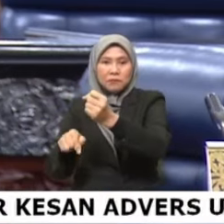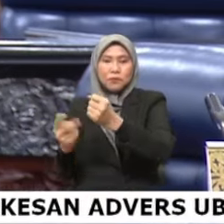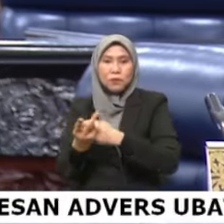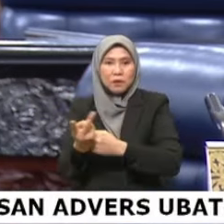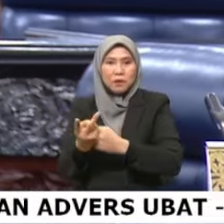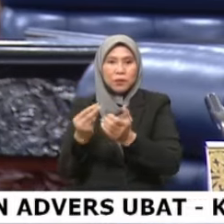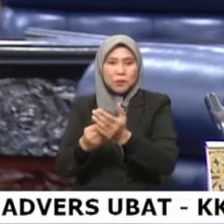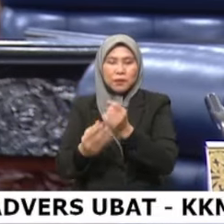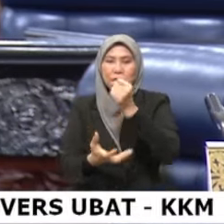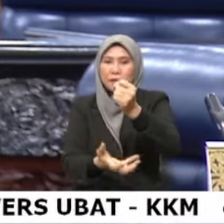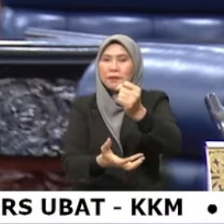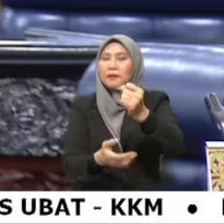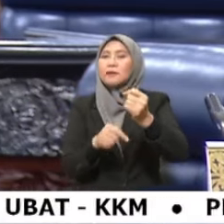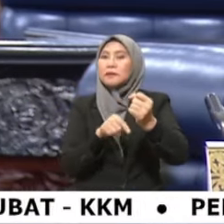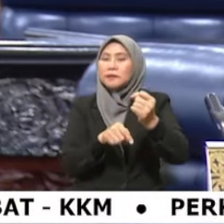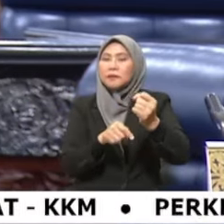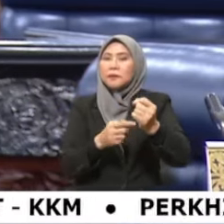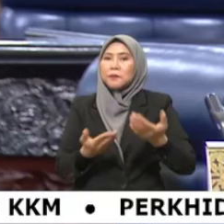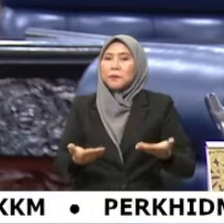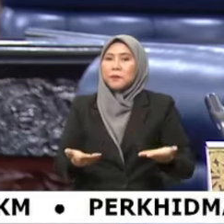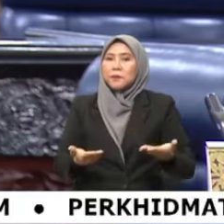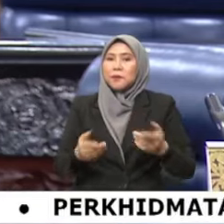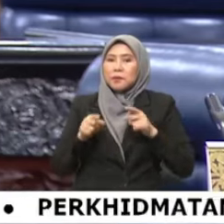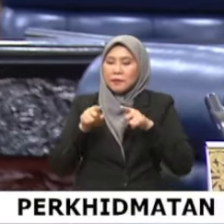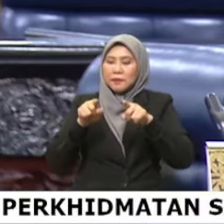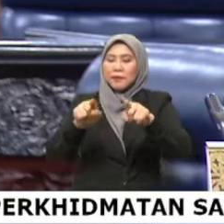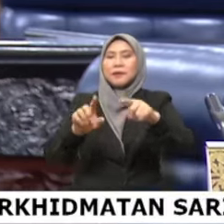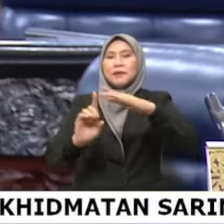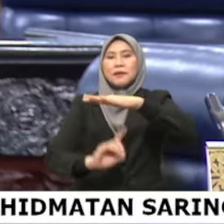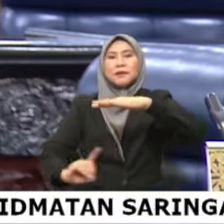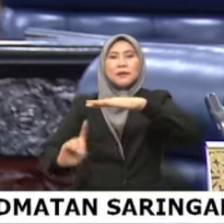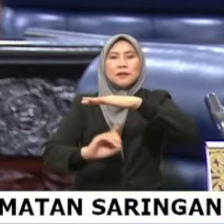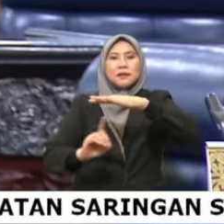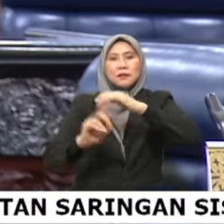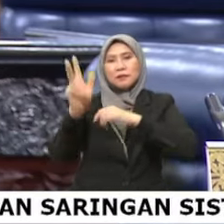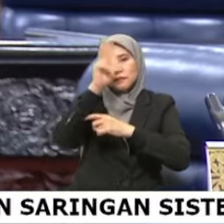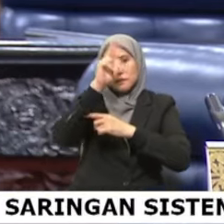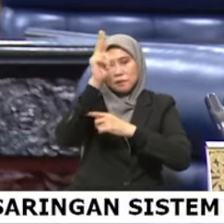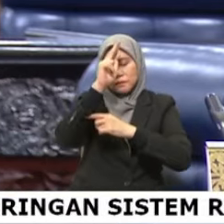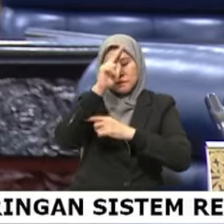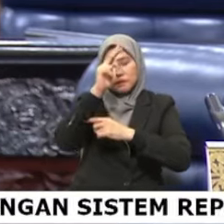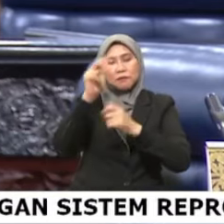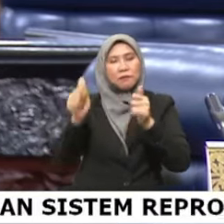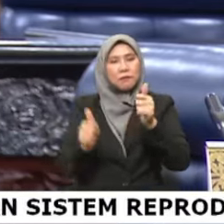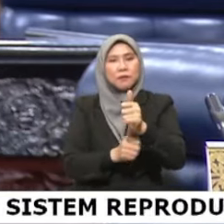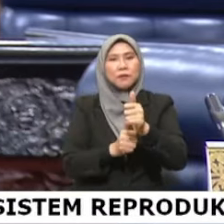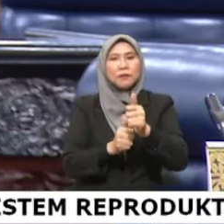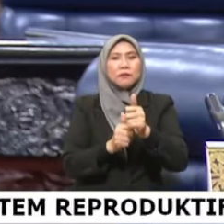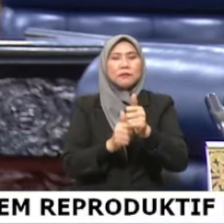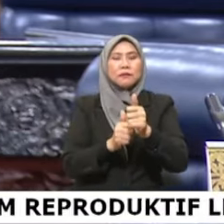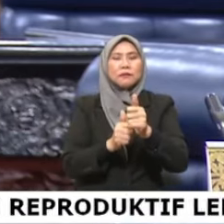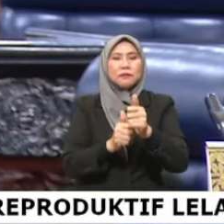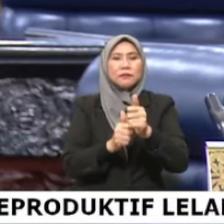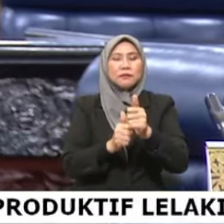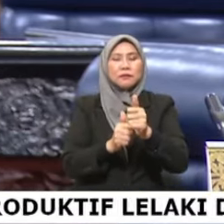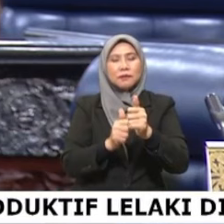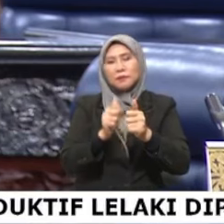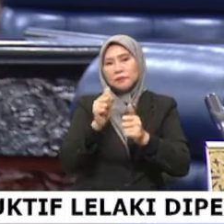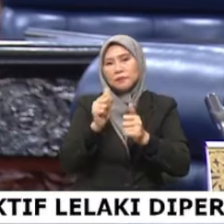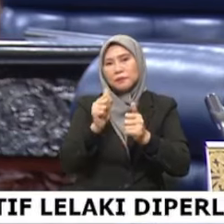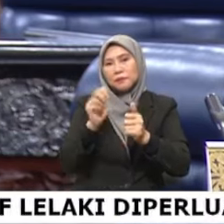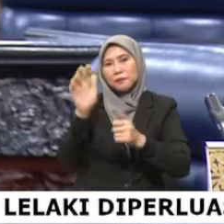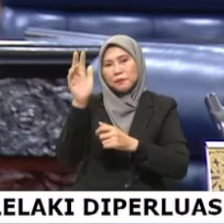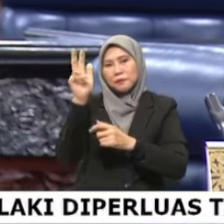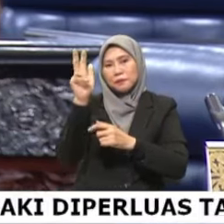HIF, yang mana dana ini adalah selari dengan dasar semasa kerajaan di bawah kerangka ekonomi madani dan